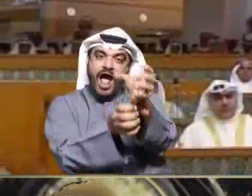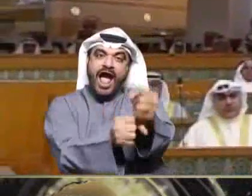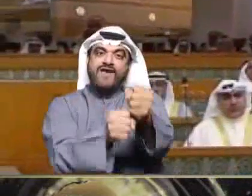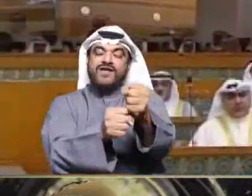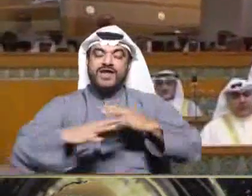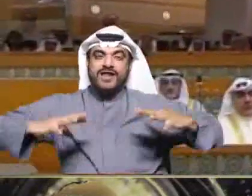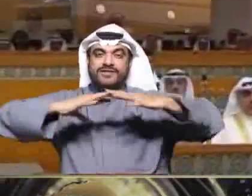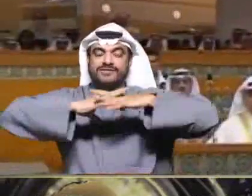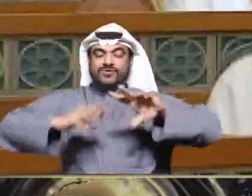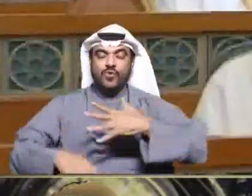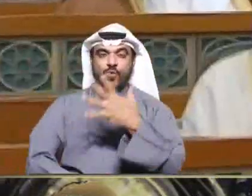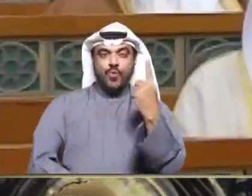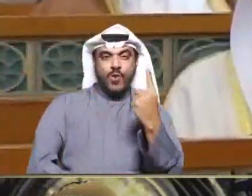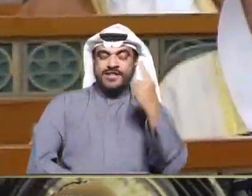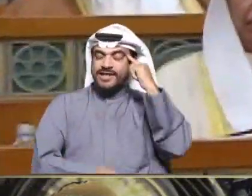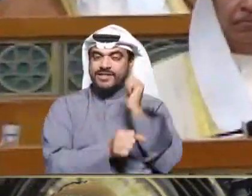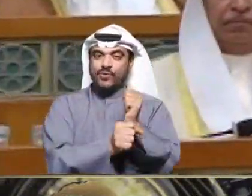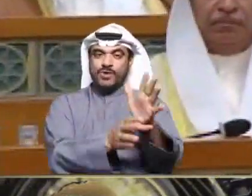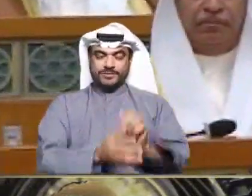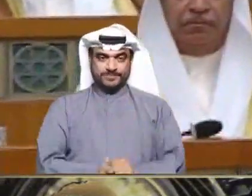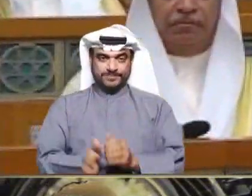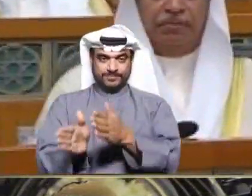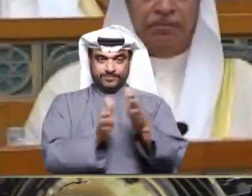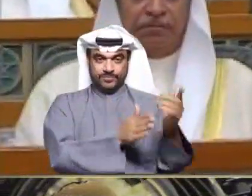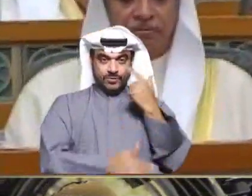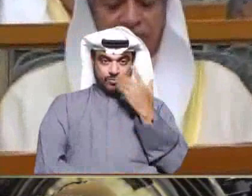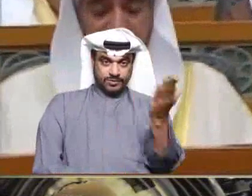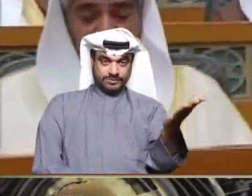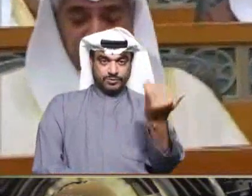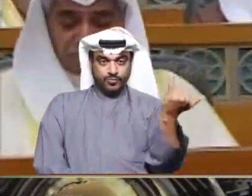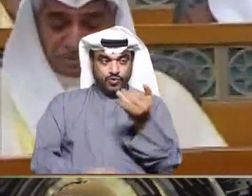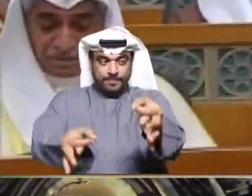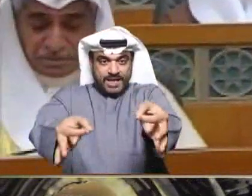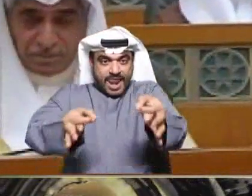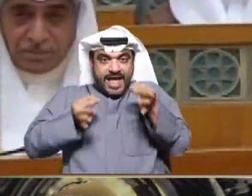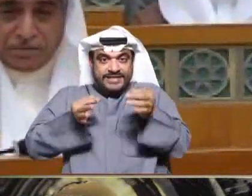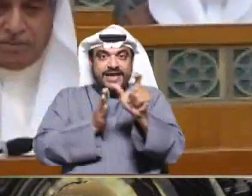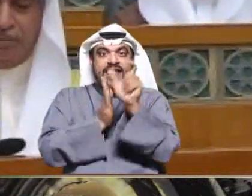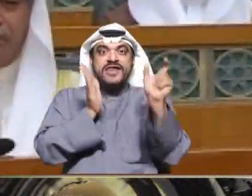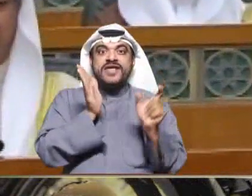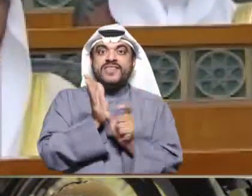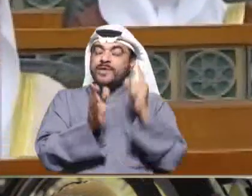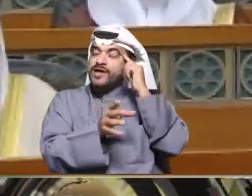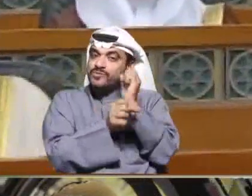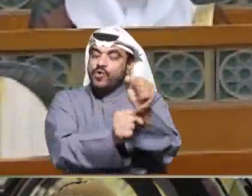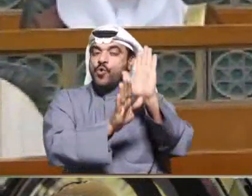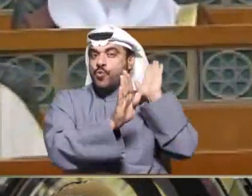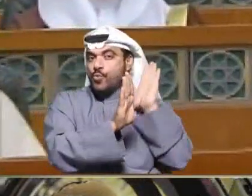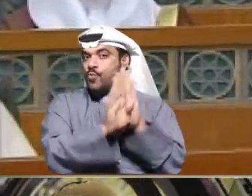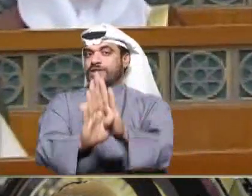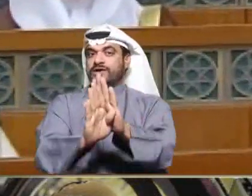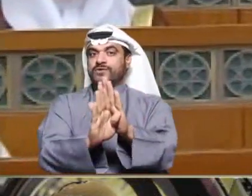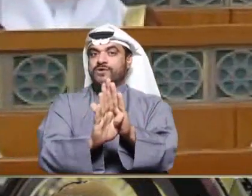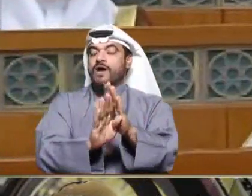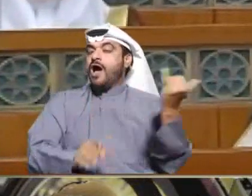الوطنية. أن الحرص على نظامنا الديمقراطي والدفاع عنه